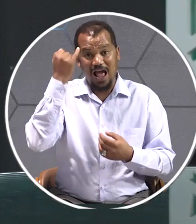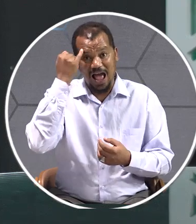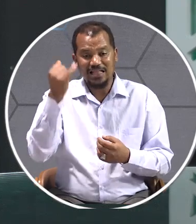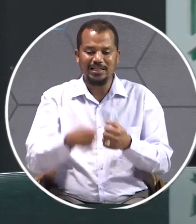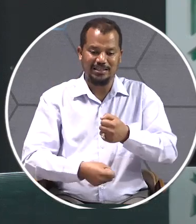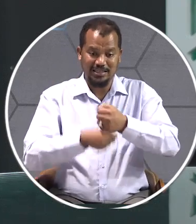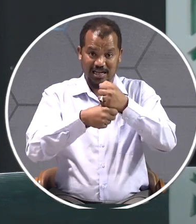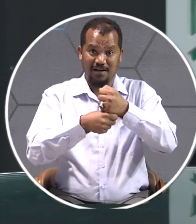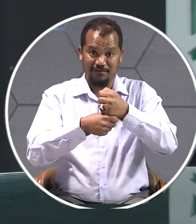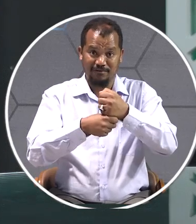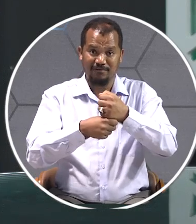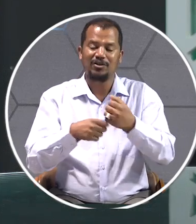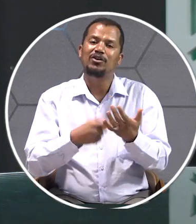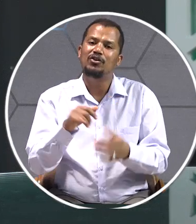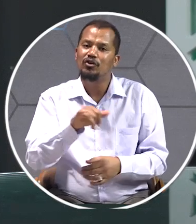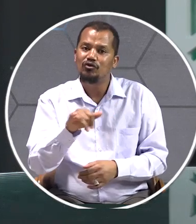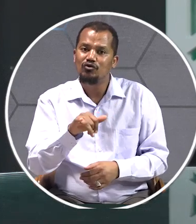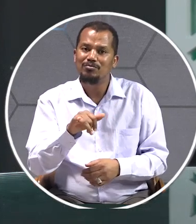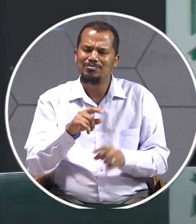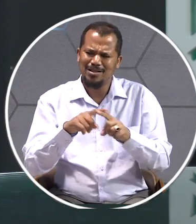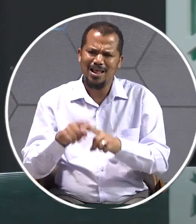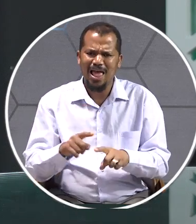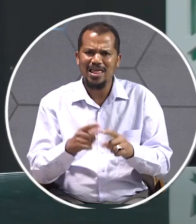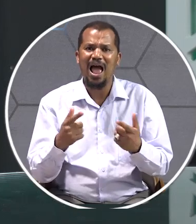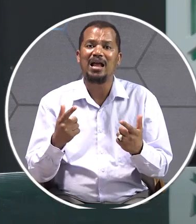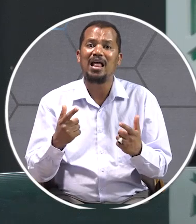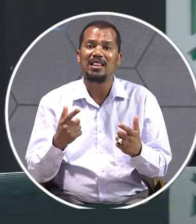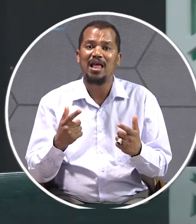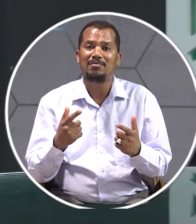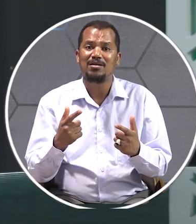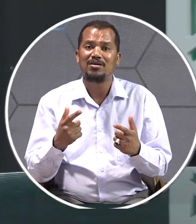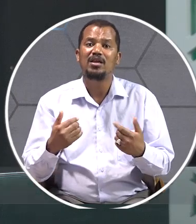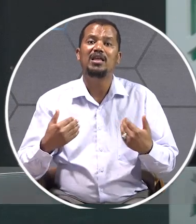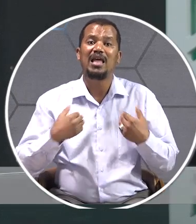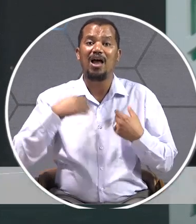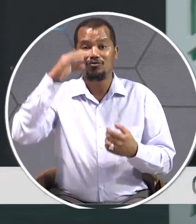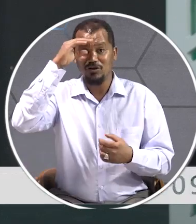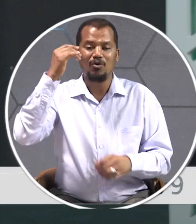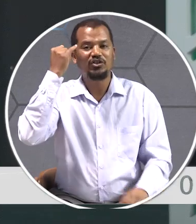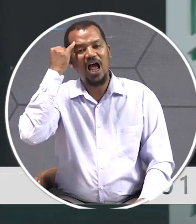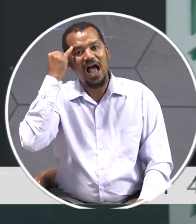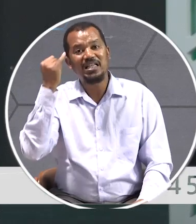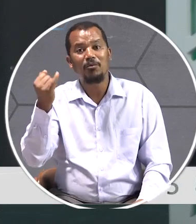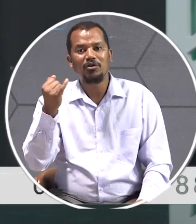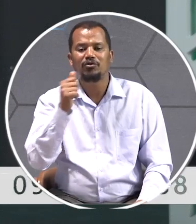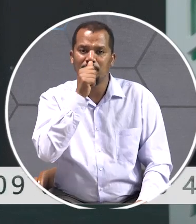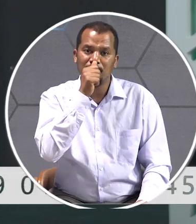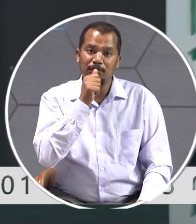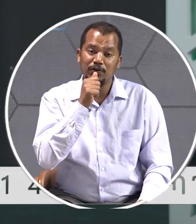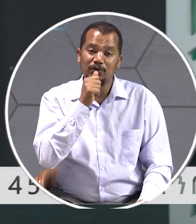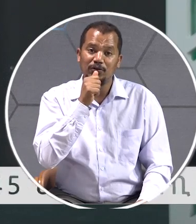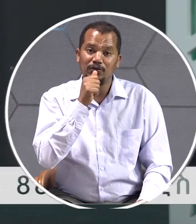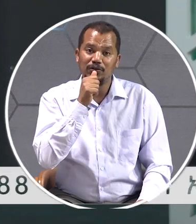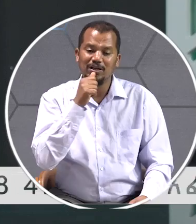አስተያየትና ድጋፍ ተደግፈው እንዲሁም ደግሞ በተለያየ አጋጣሚ ያሉ ሰዎች ሀሳቦቻቸውን፣